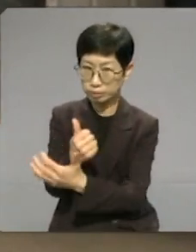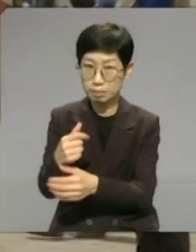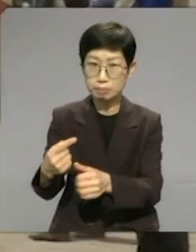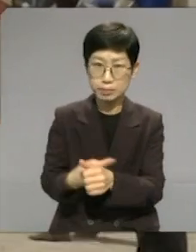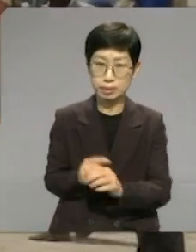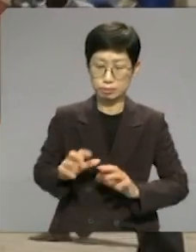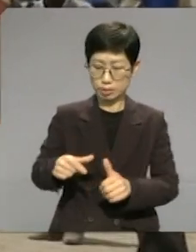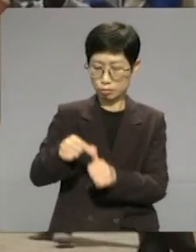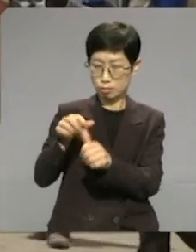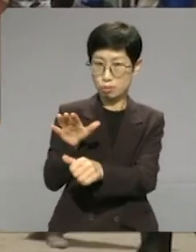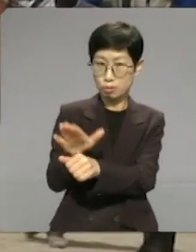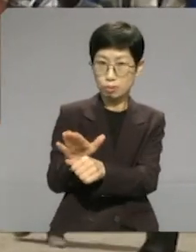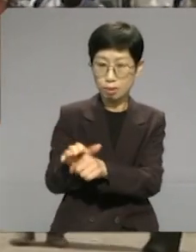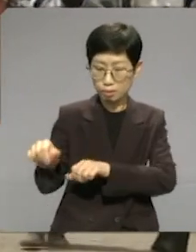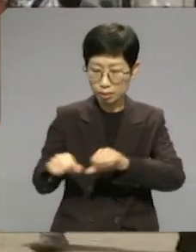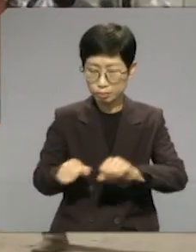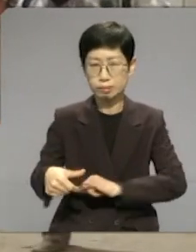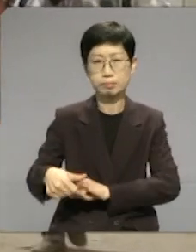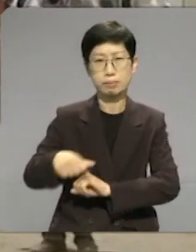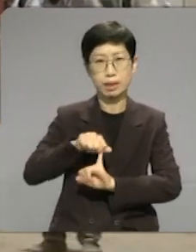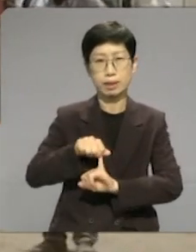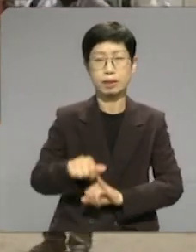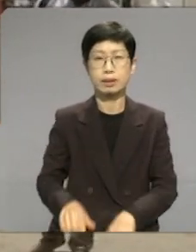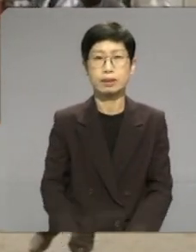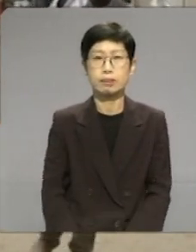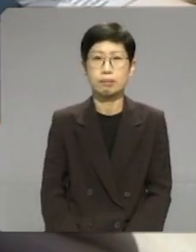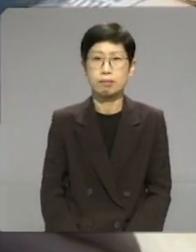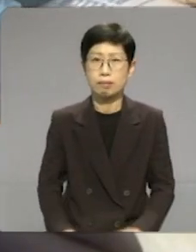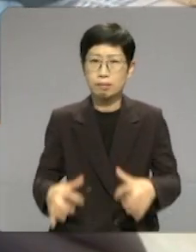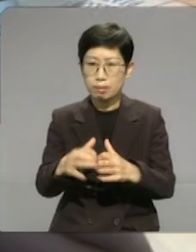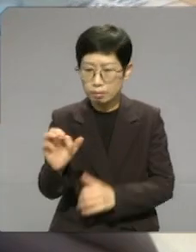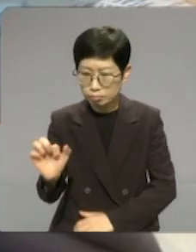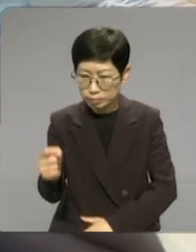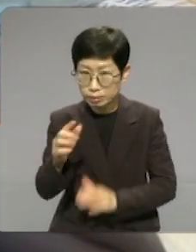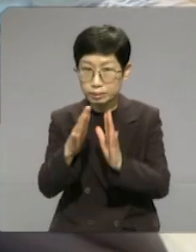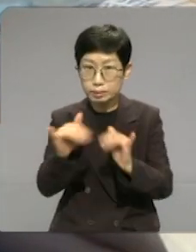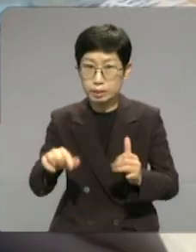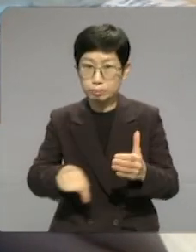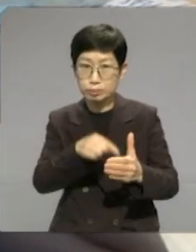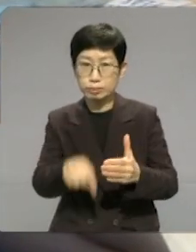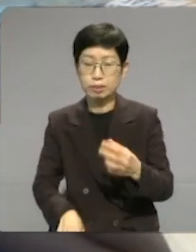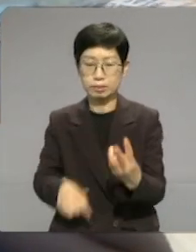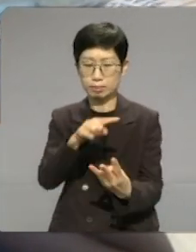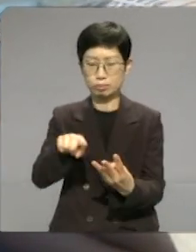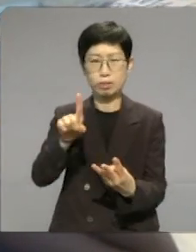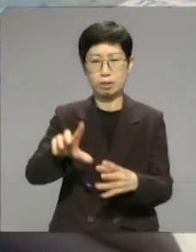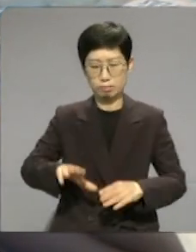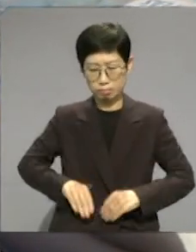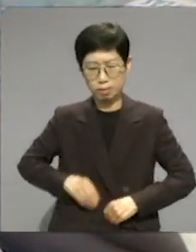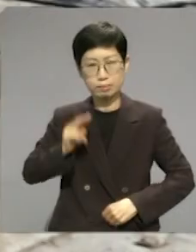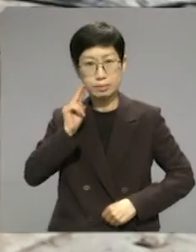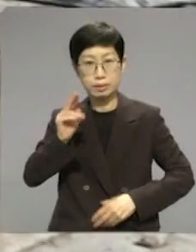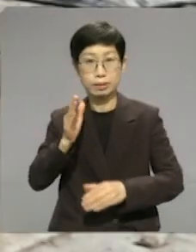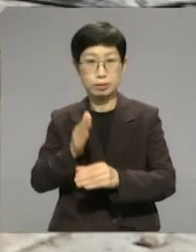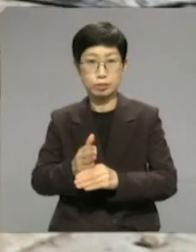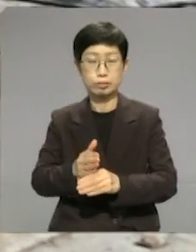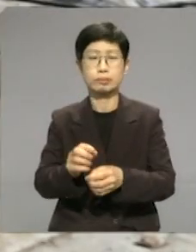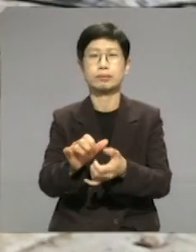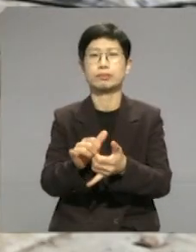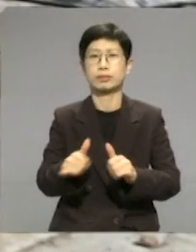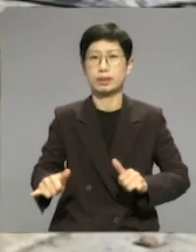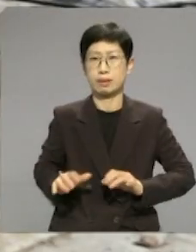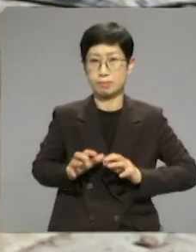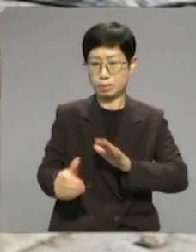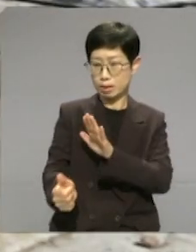국제구호단체의 활동도 차질을 빚고 있습니다. 내전으로 인구의 3분의 1이 심각한 기아를 겪고 있는 수단 국민들에겐